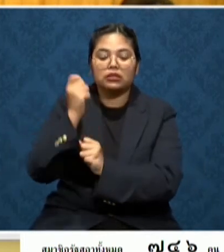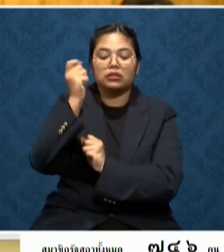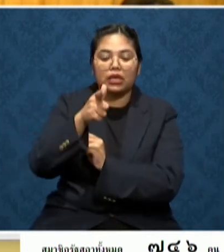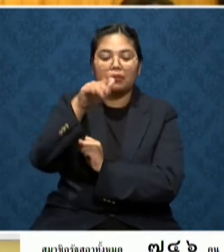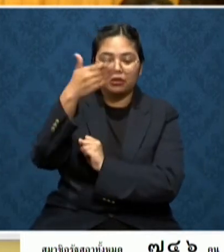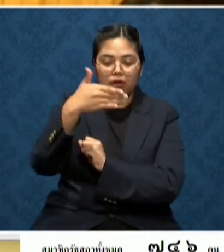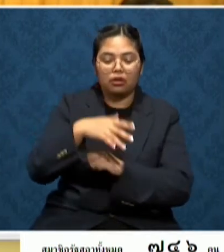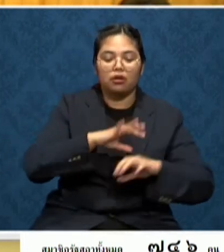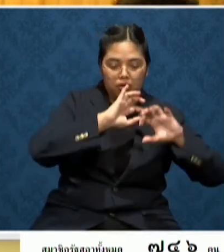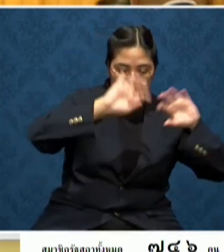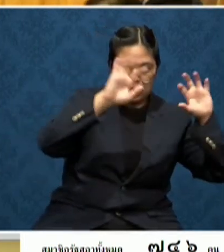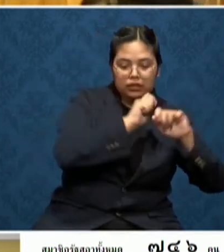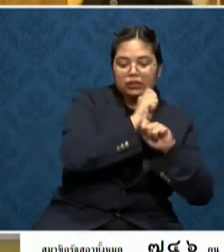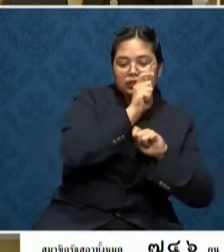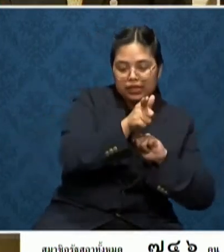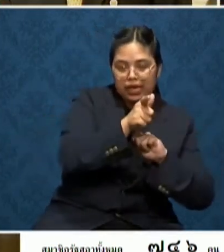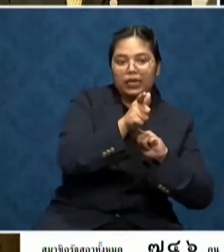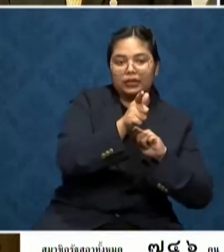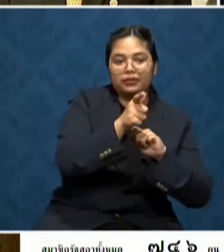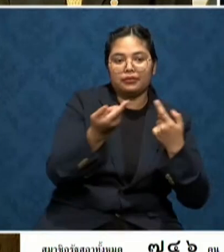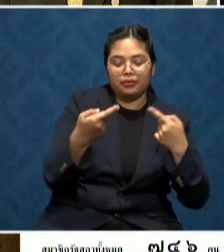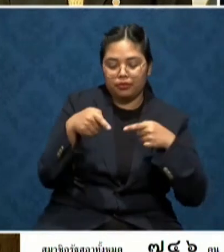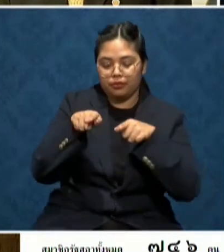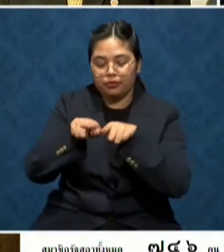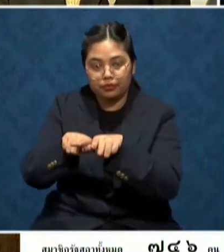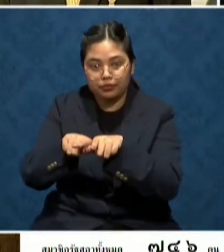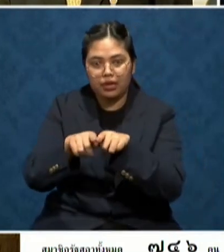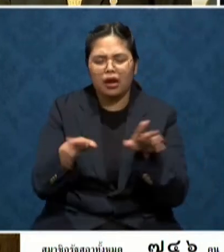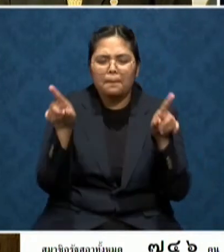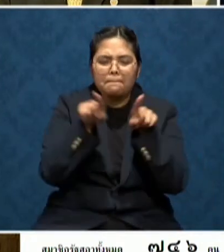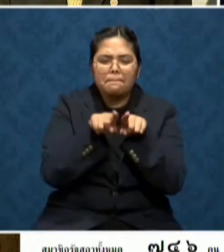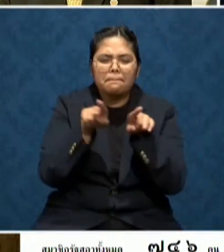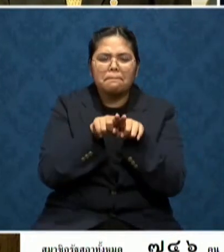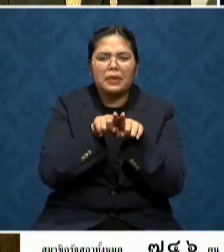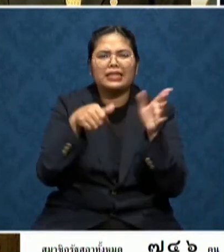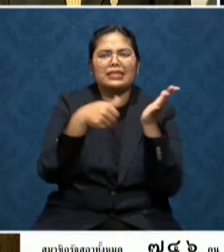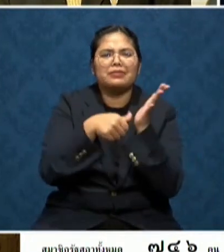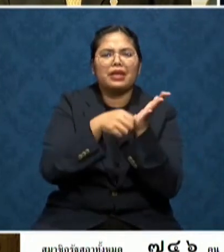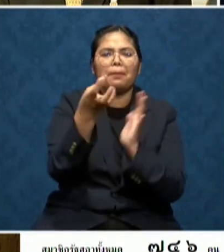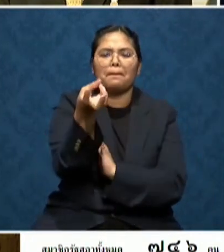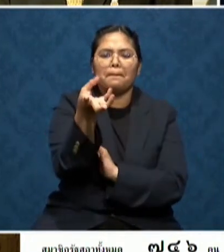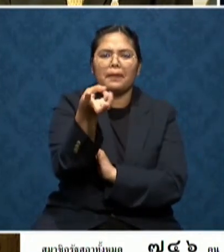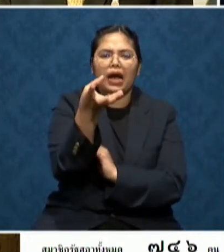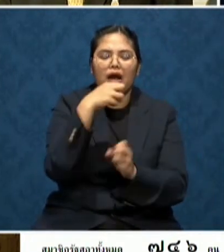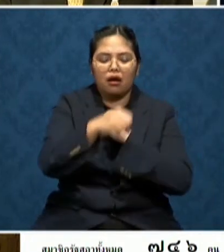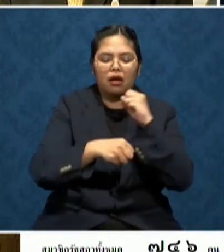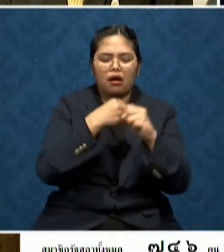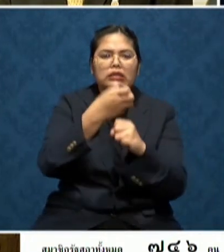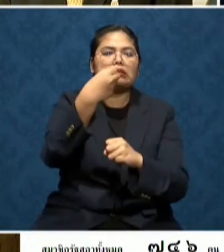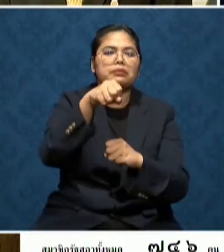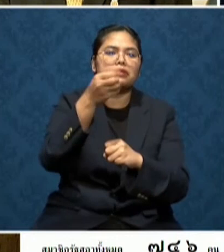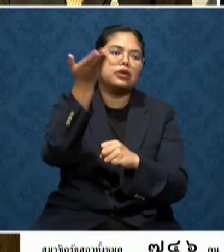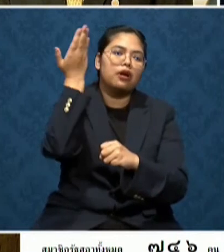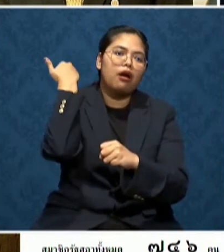คือจะเป็นเสมือนโครงการจำนำข้าวเมื่อ 10กว่าปีก่อนนะ